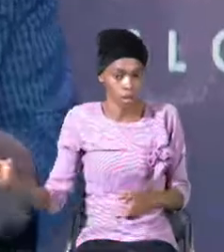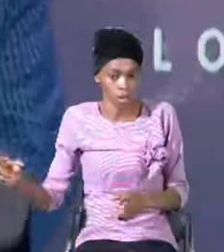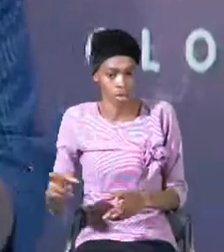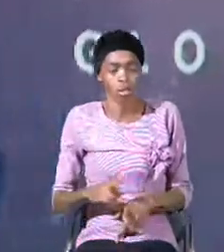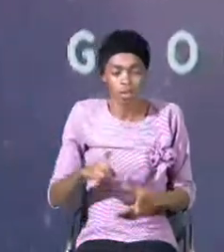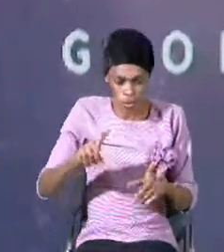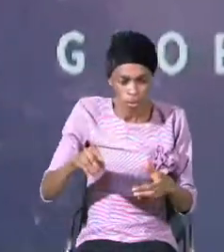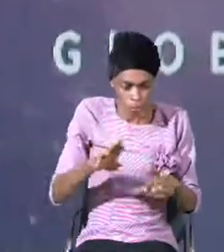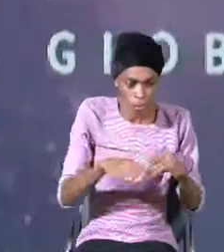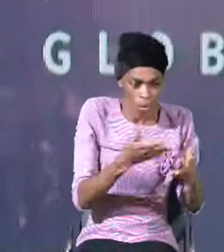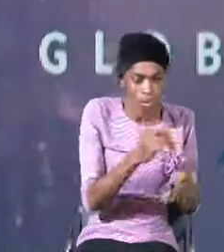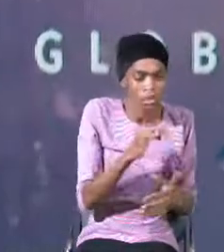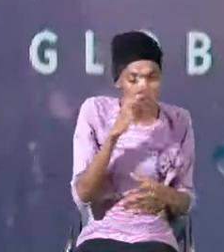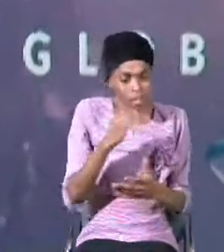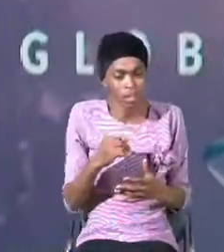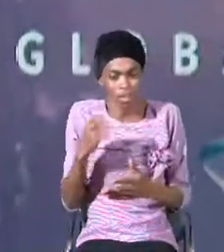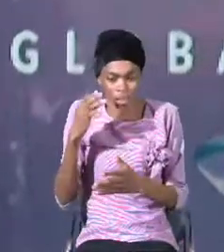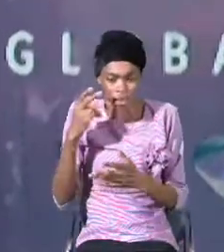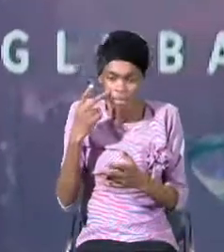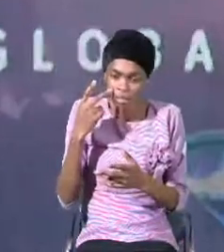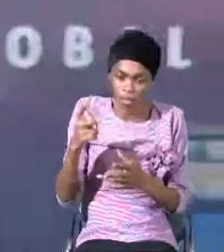Passe à gauche, il te suit de près.